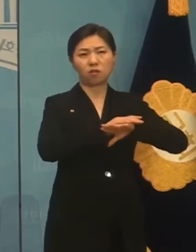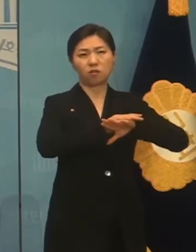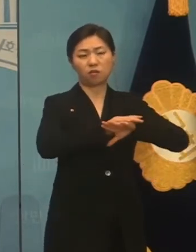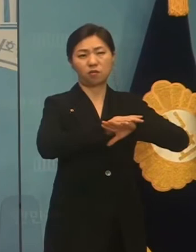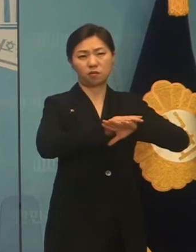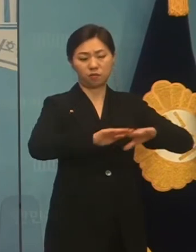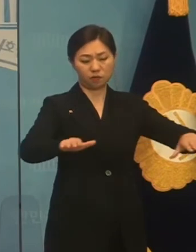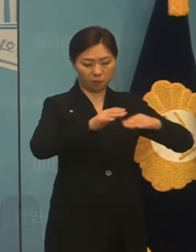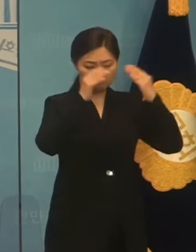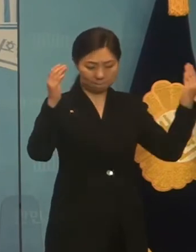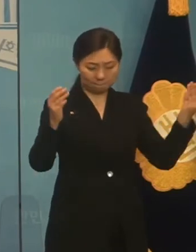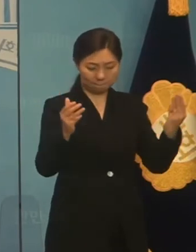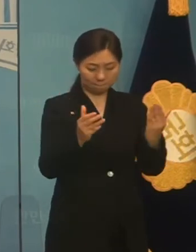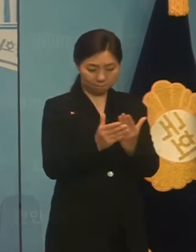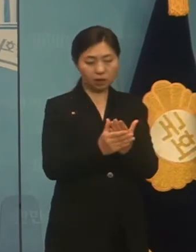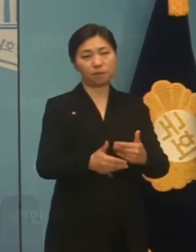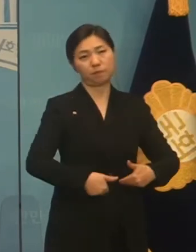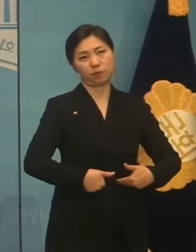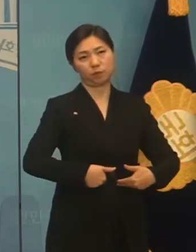완전히 없애야 합니다.